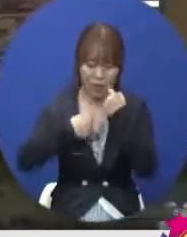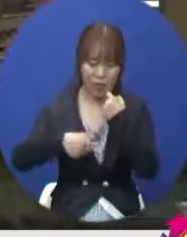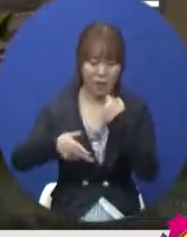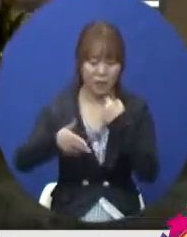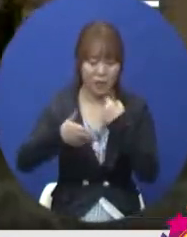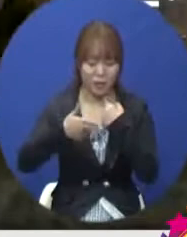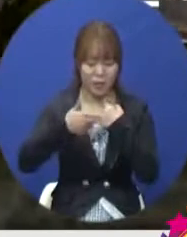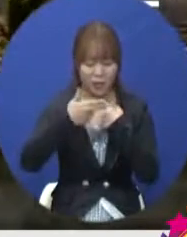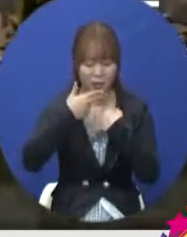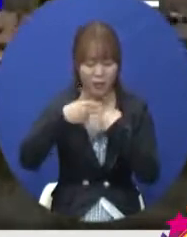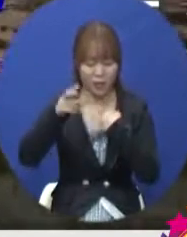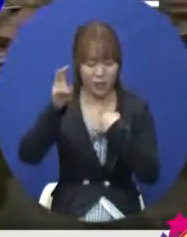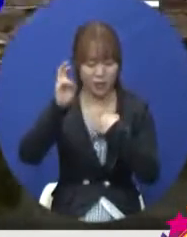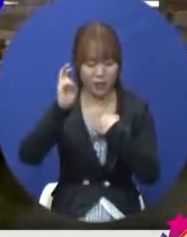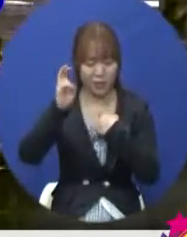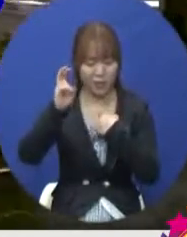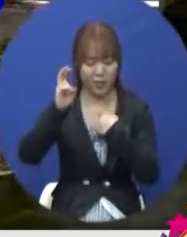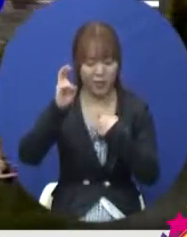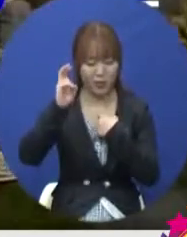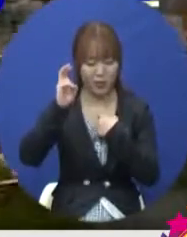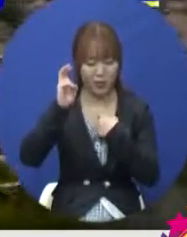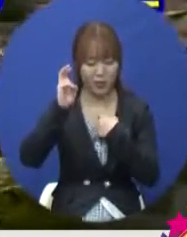눈물은 없었을